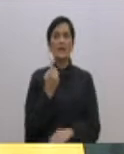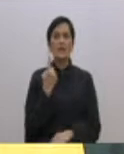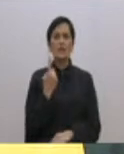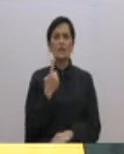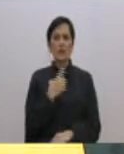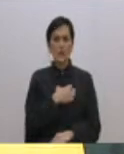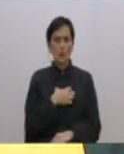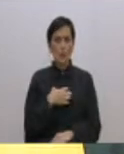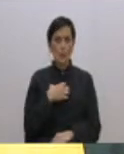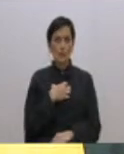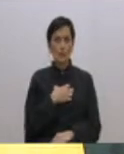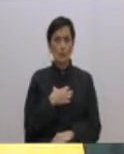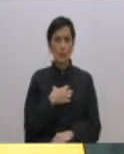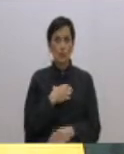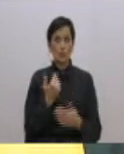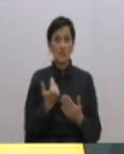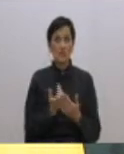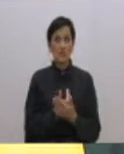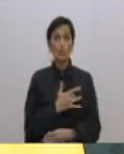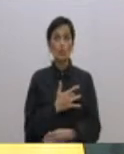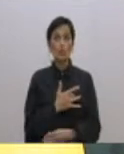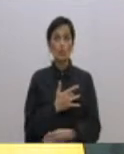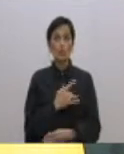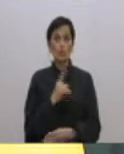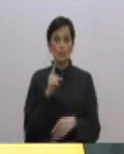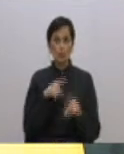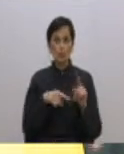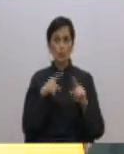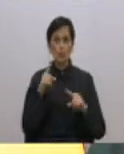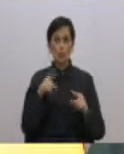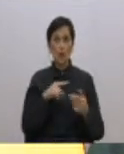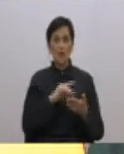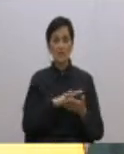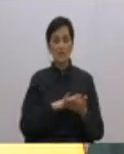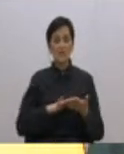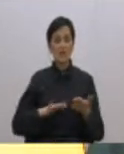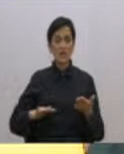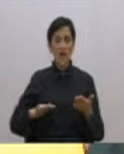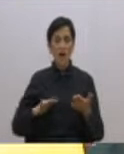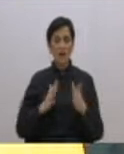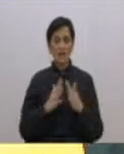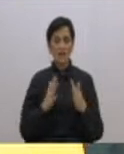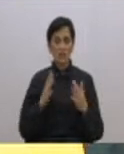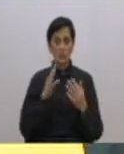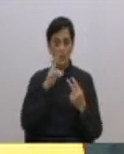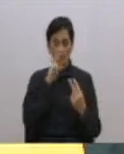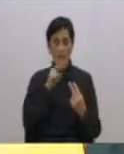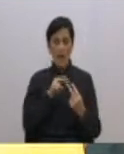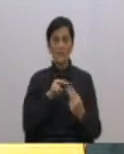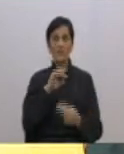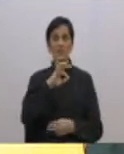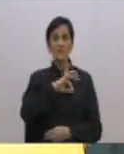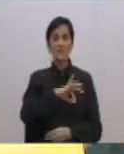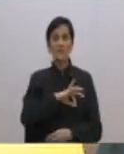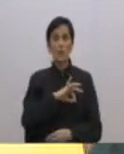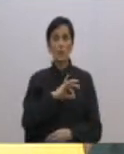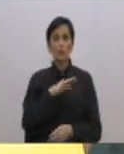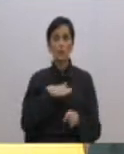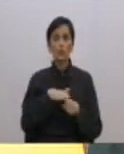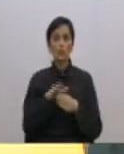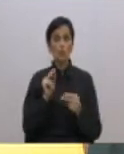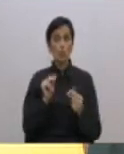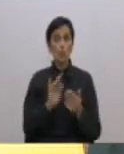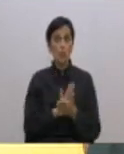მნიშვნელოვანი სიახლე, რომელიც გულისხმობს ზოგადად ხანგრძლივი პაემნებით sargebloba gaxteba sruliad